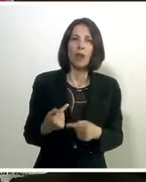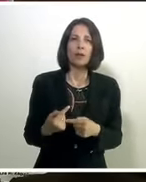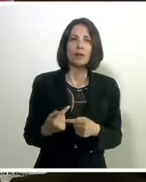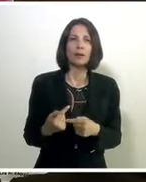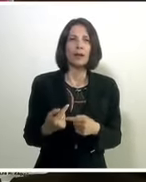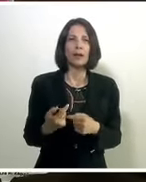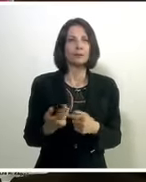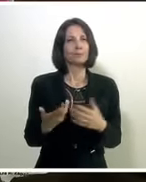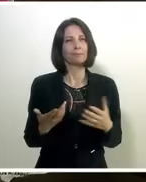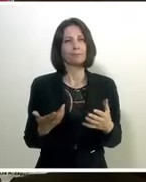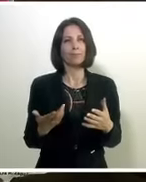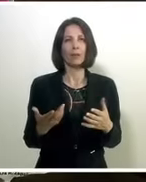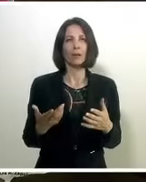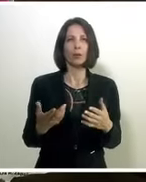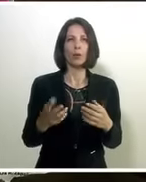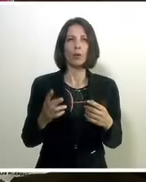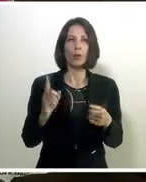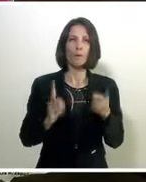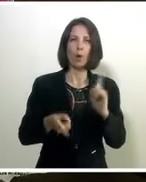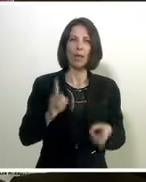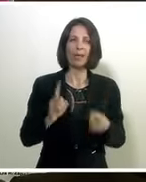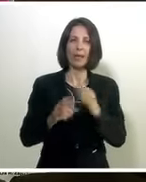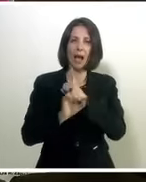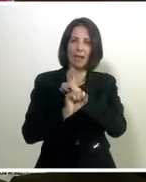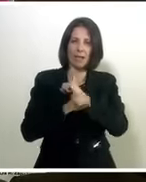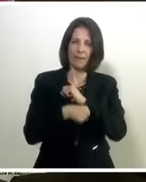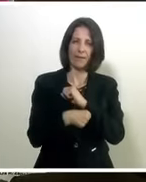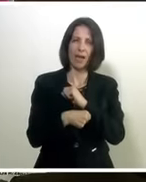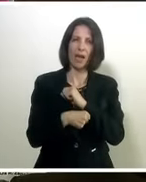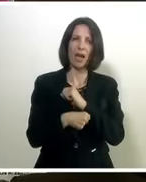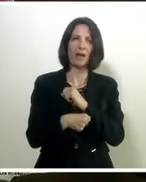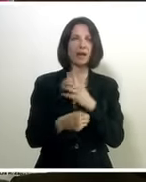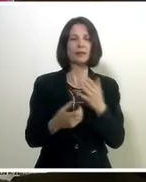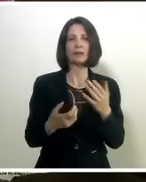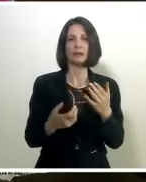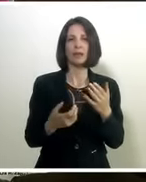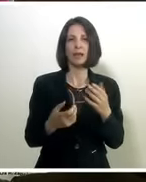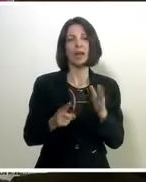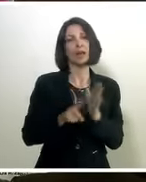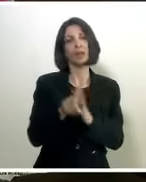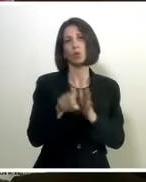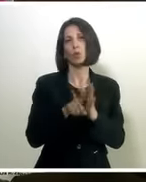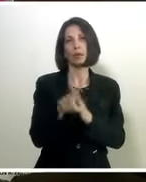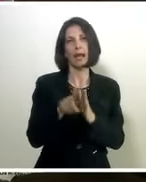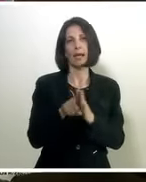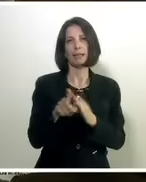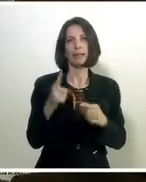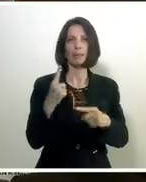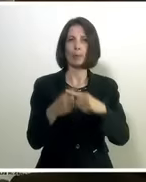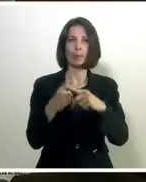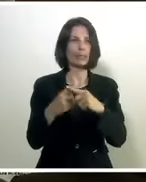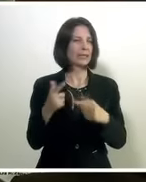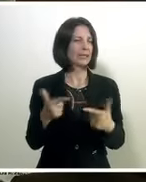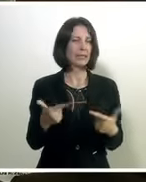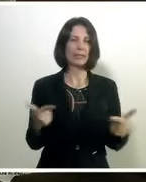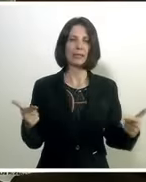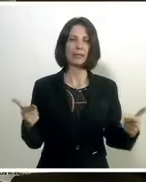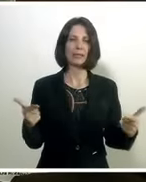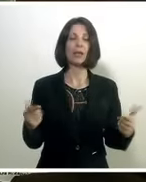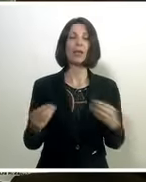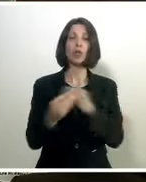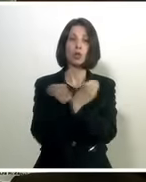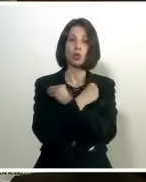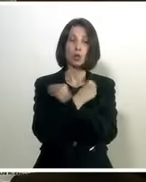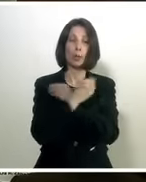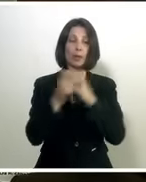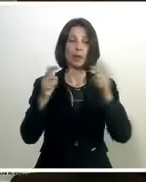largamente critico hanno determinato stagnazione produttiva hanno aggravato il tasso di disoccupazione soprattutto